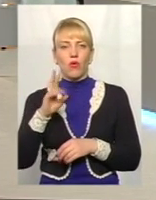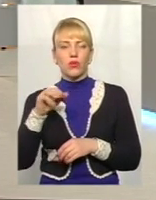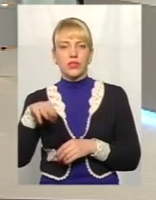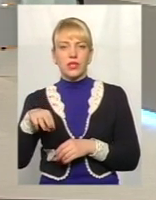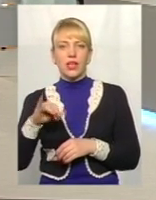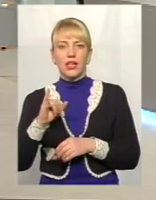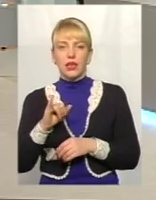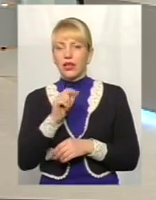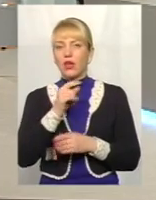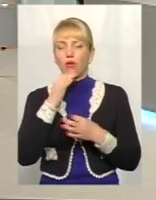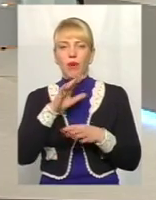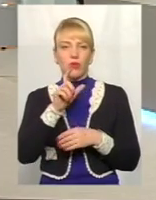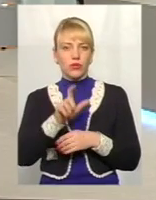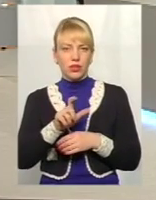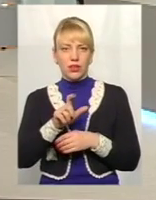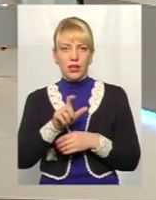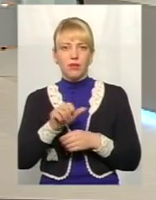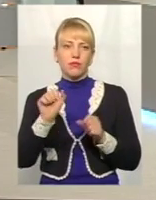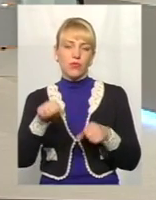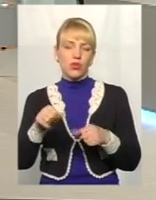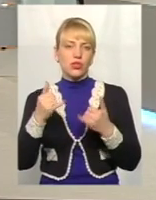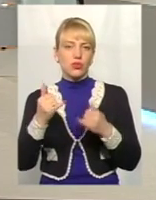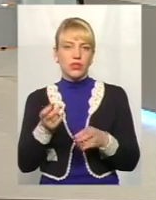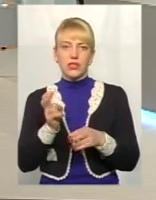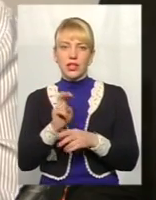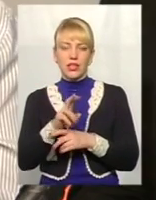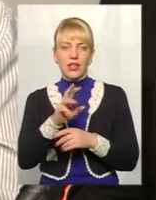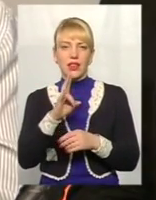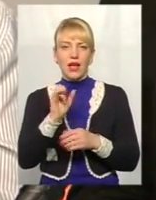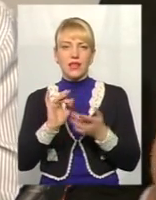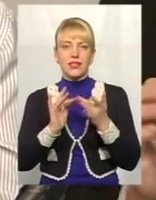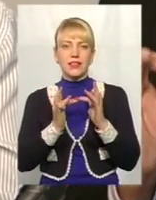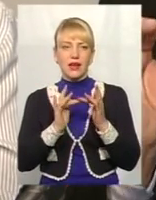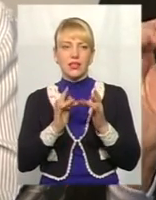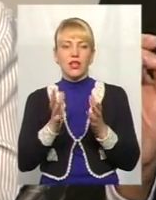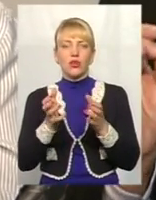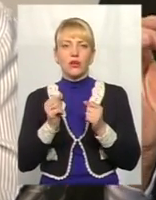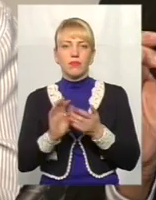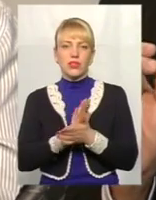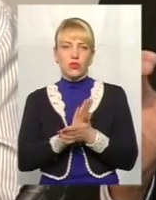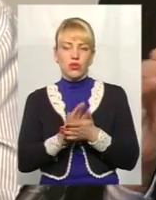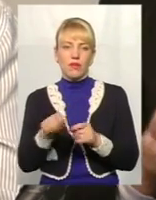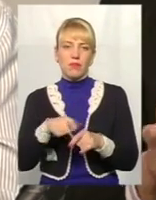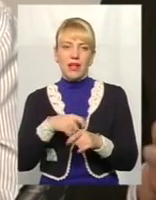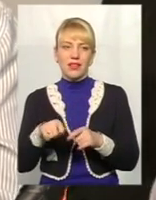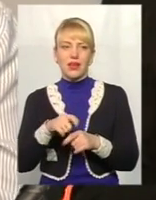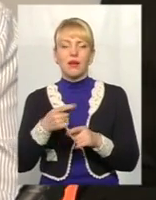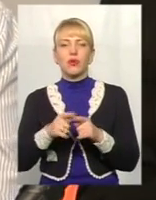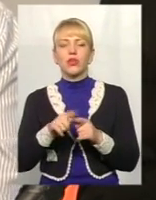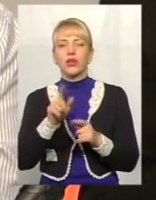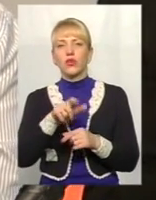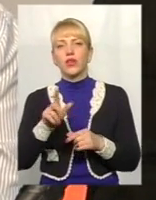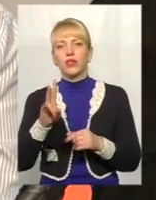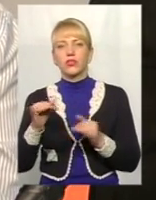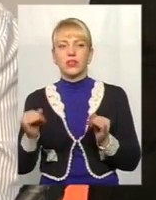І люба людина може сьогодні зайти на сайт і отримати безкоштовно матеріали про тих людей, які